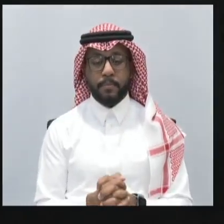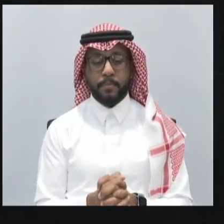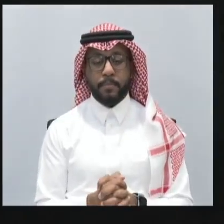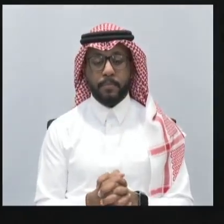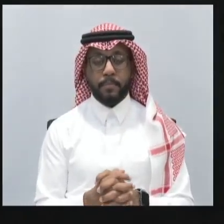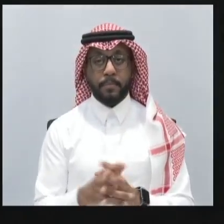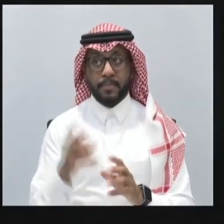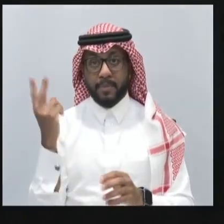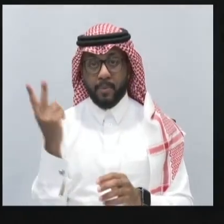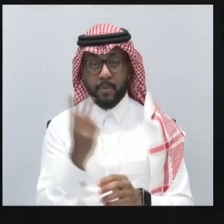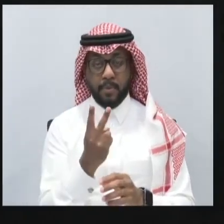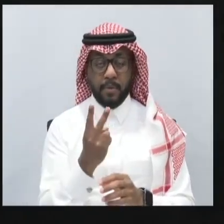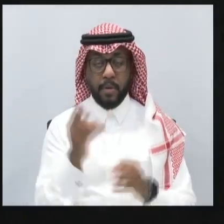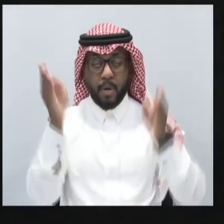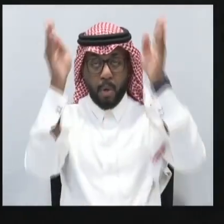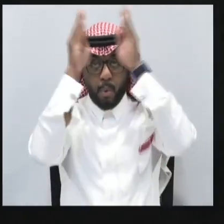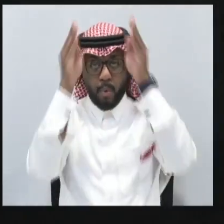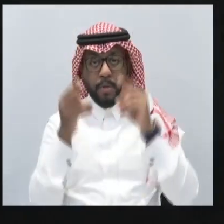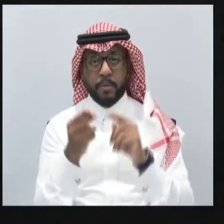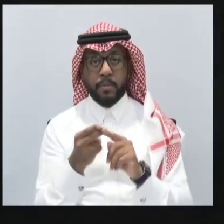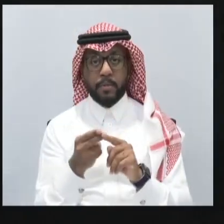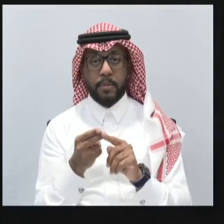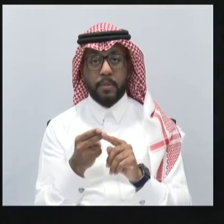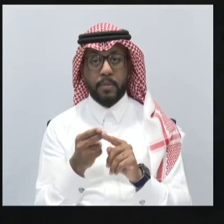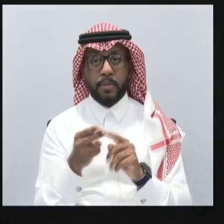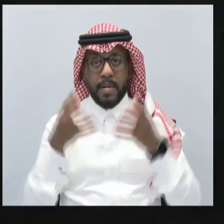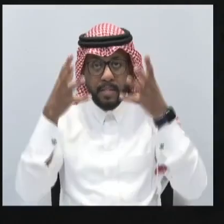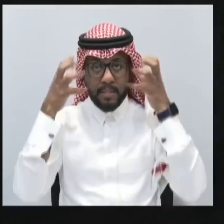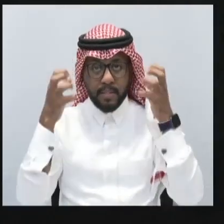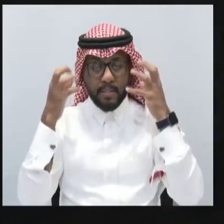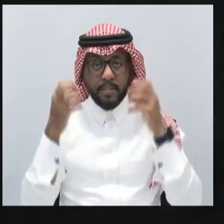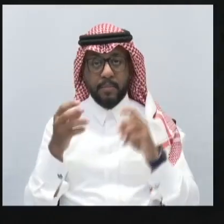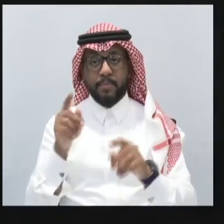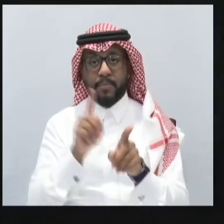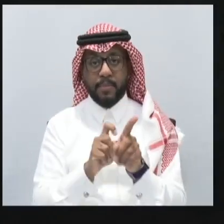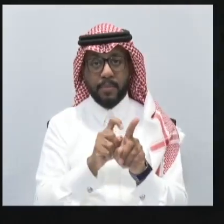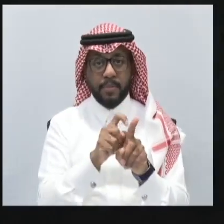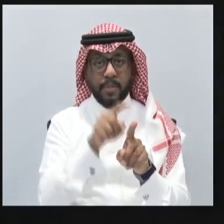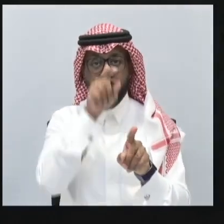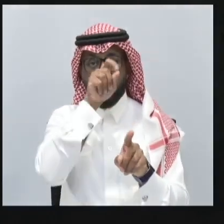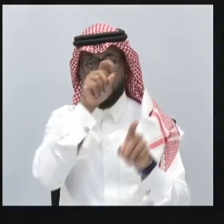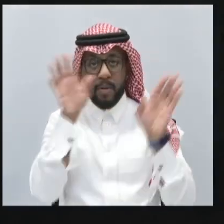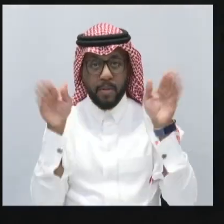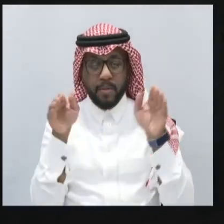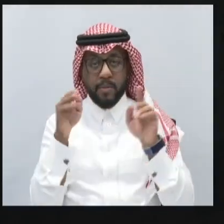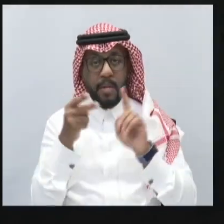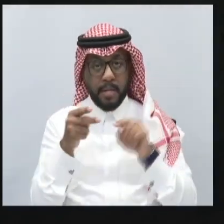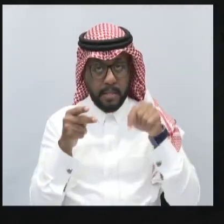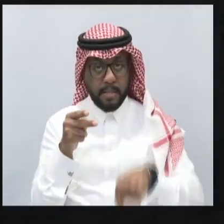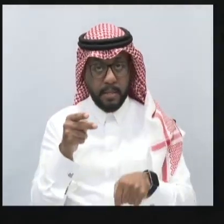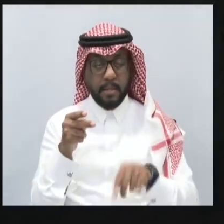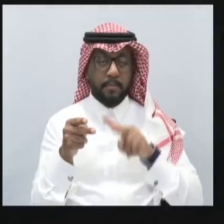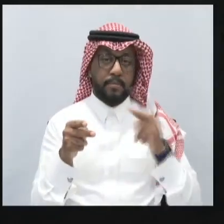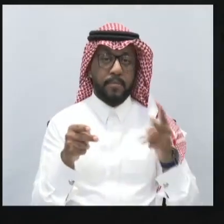حيوانين اخذنا الحمار الوحشي واللبوه اخذنا الجراده والعصفور